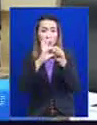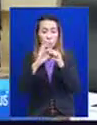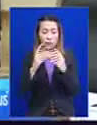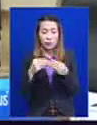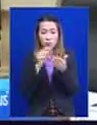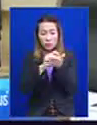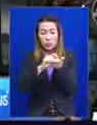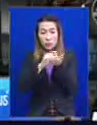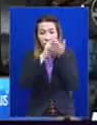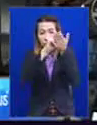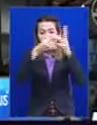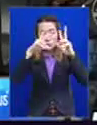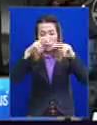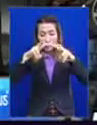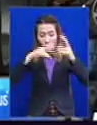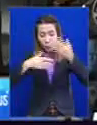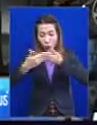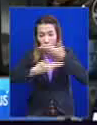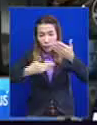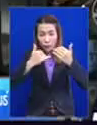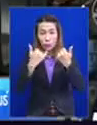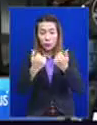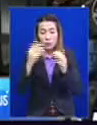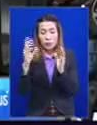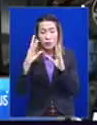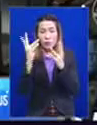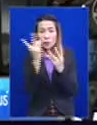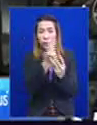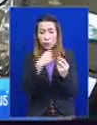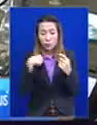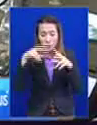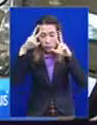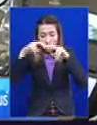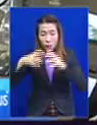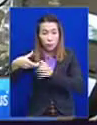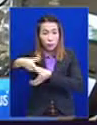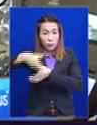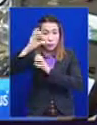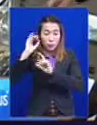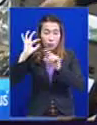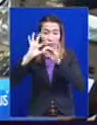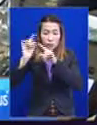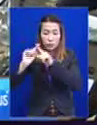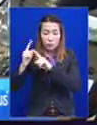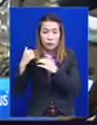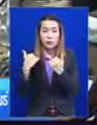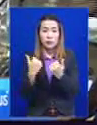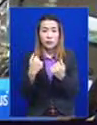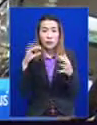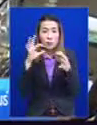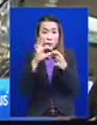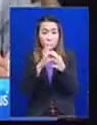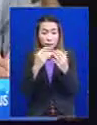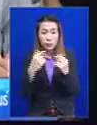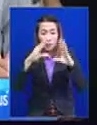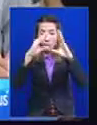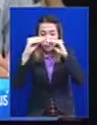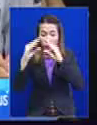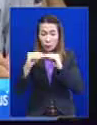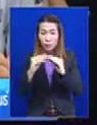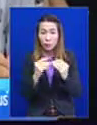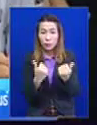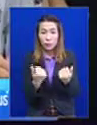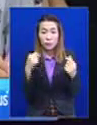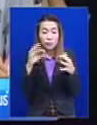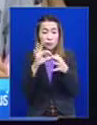ท.จะเร่งพิจารณาให้แล้วเสร็จในวันนี้เพื่อให้มีเวลากลับมาทบทวนในส่วนของบทเฉพาะการอีกครั้งโดยก่อนการประชุมนายมีชัยฤชุ